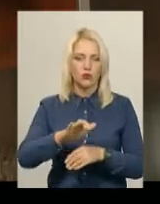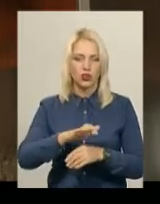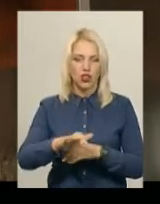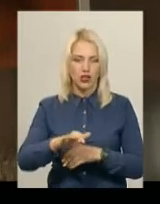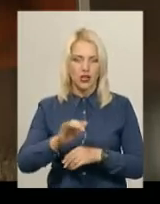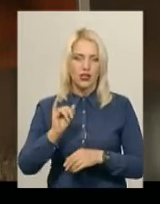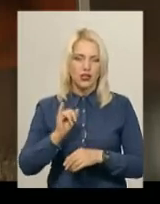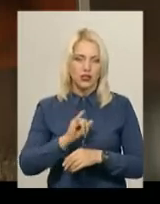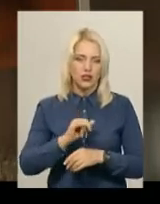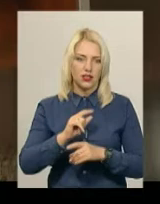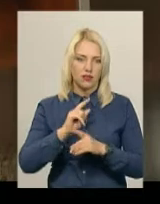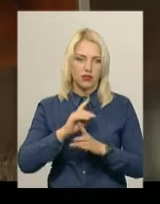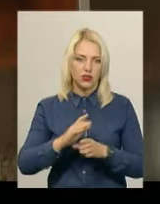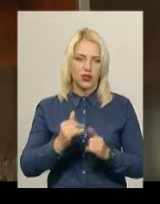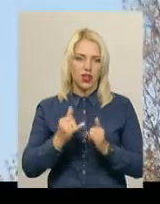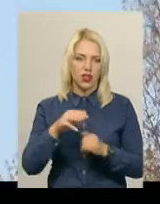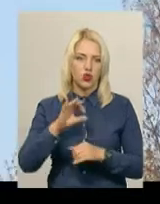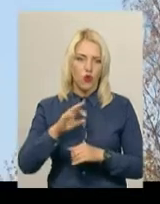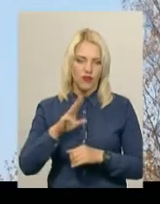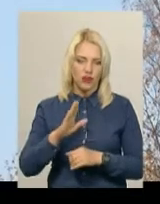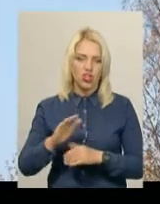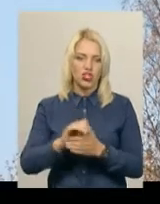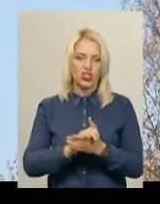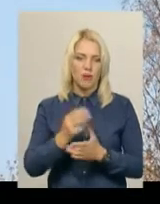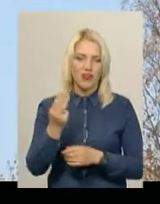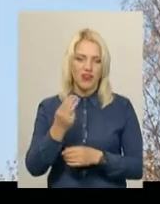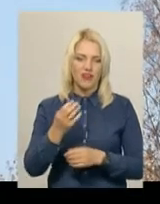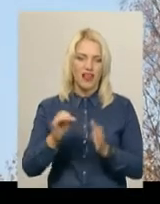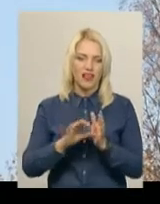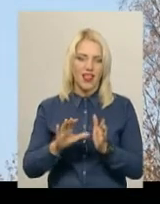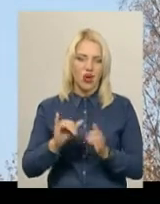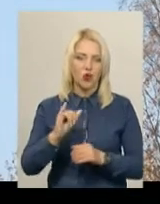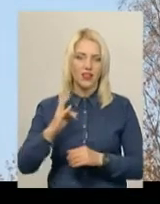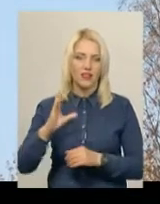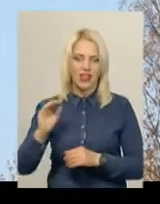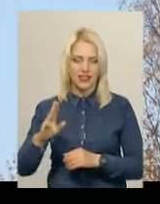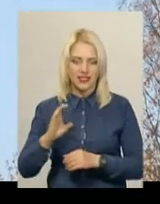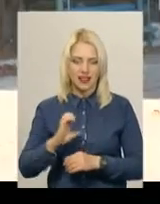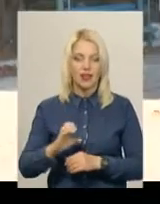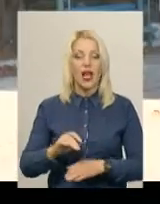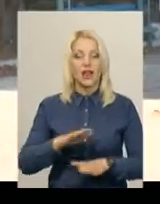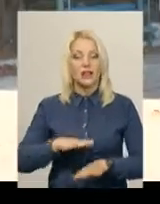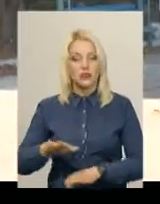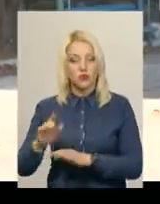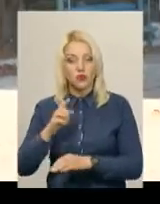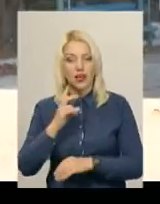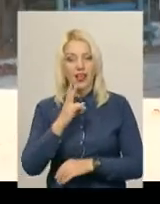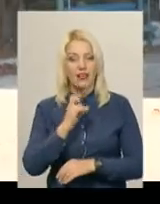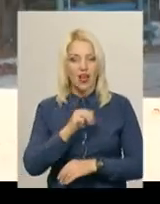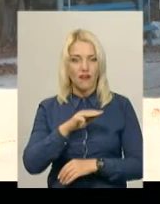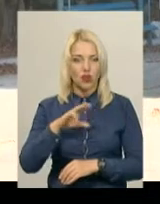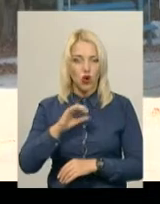для «Тов Шепетівка Енергоінвест». Заступниця директора «Шепетівка Енергоінвест» каже, борги дійсно є. Офіційний